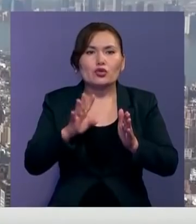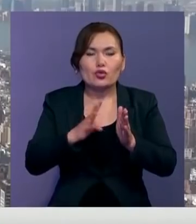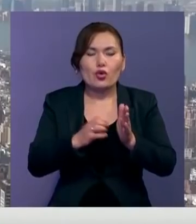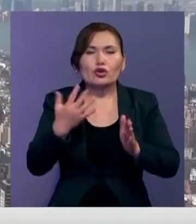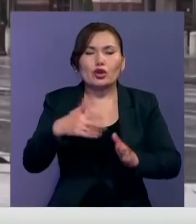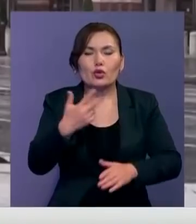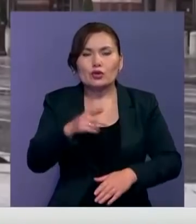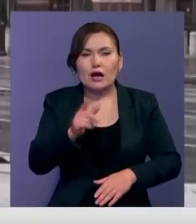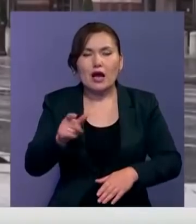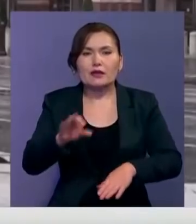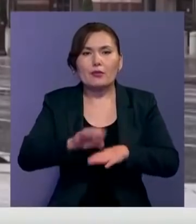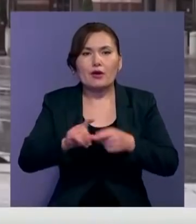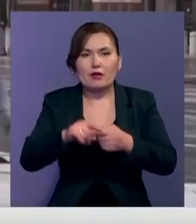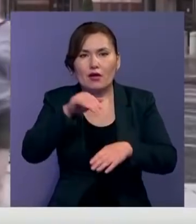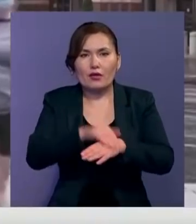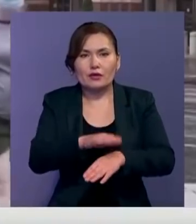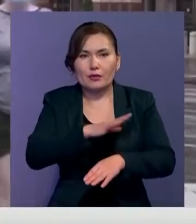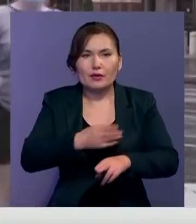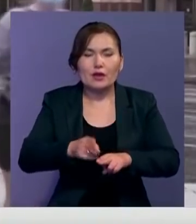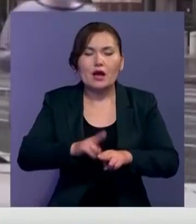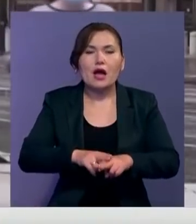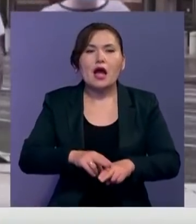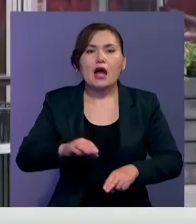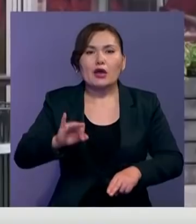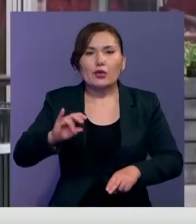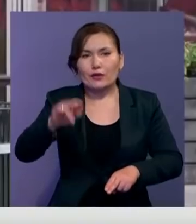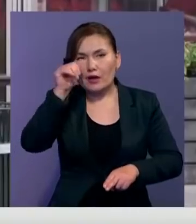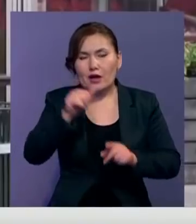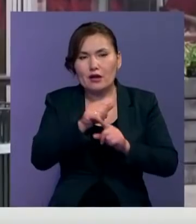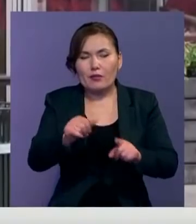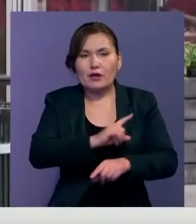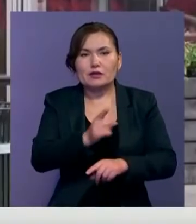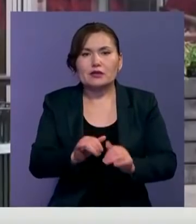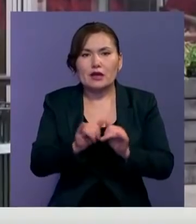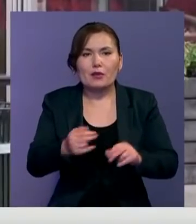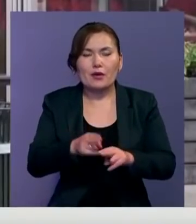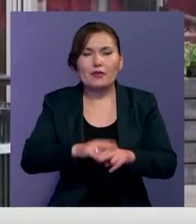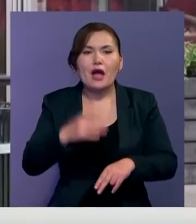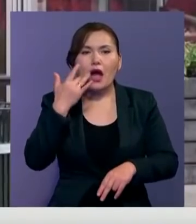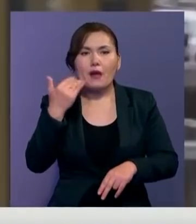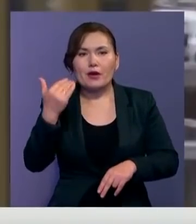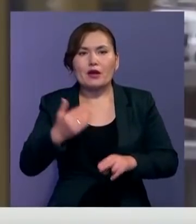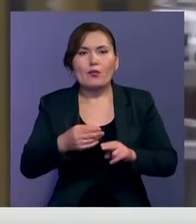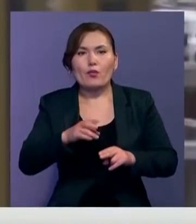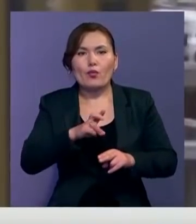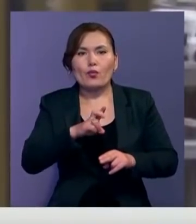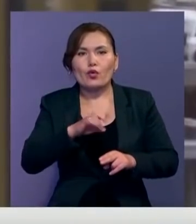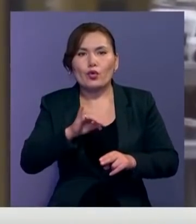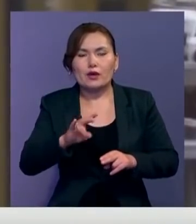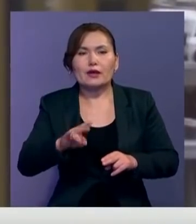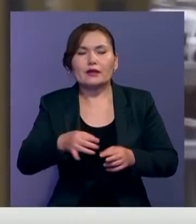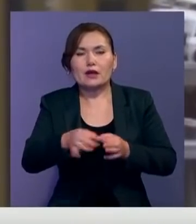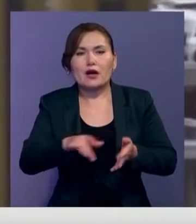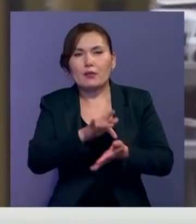америкалықтың 1%-ы вирус жұқтырған болып шықты. Бұл маусым айынан бергі рекордтық көрсеткіш. Әсіресе Нью-Йорктың Бруклин және Куинс